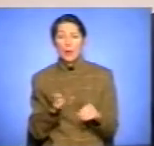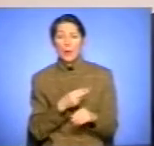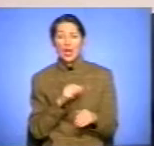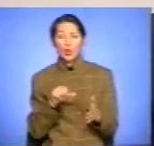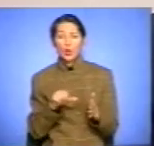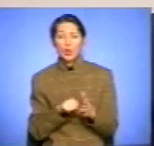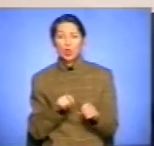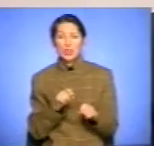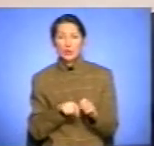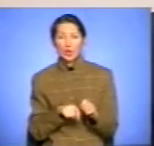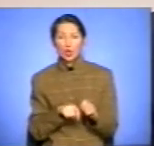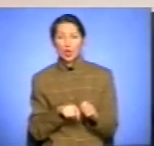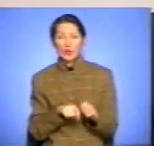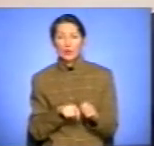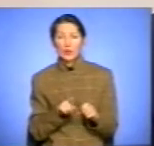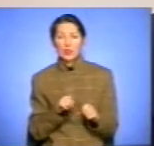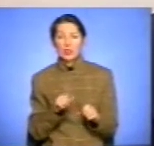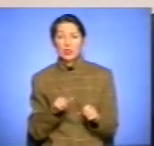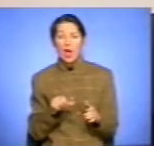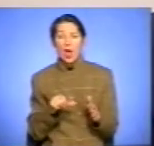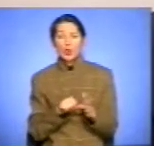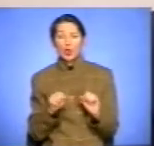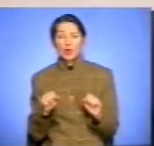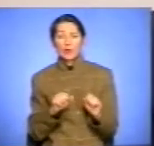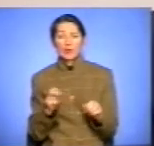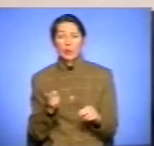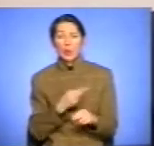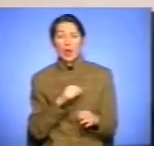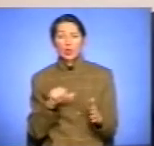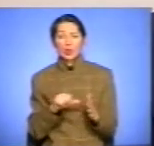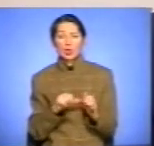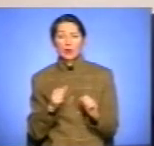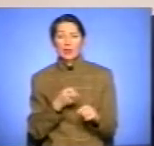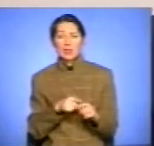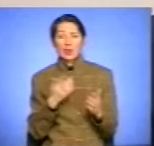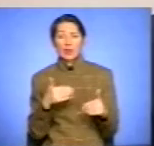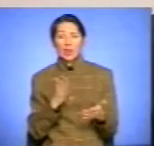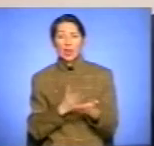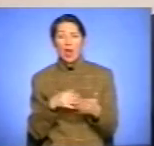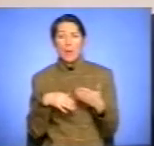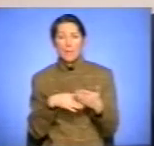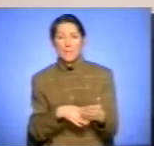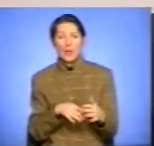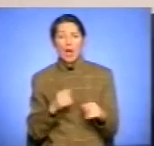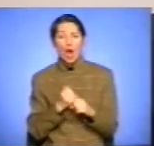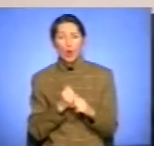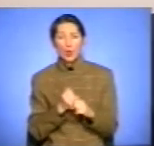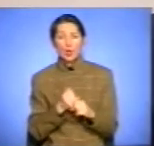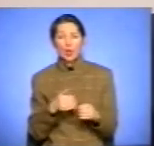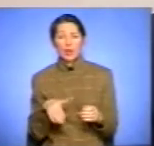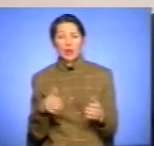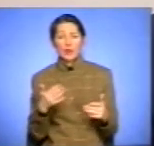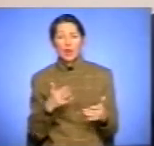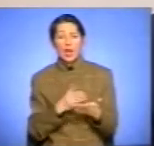інспекторів чи за участю керівників чи без участі керівників це вже є методика роботи це вже є історія